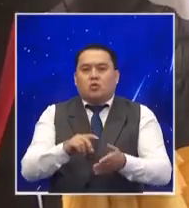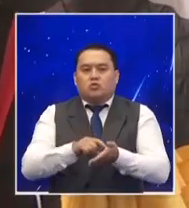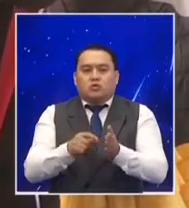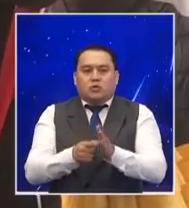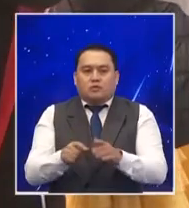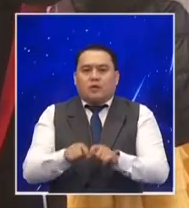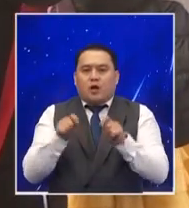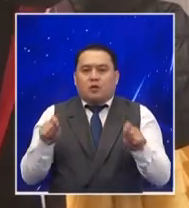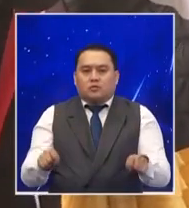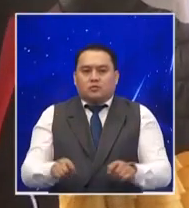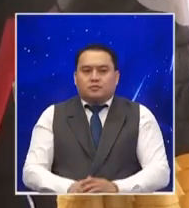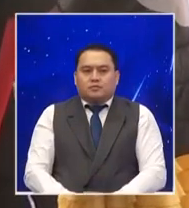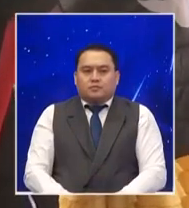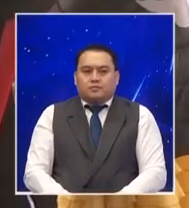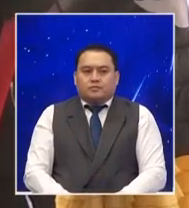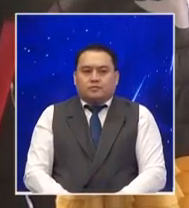берілді.